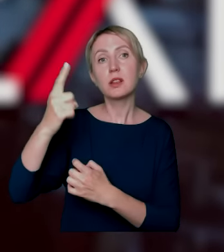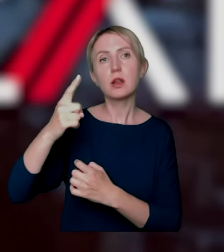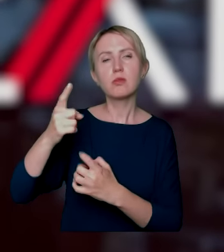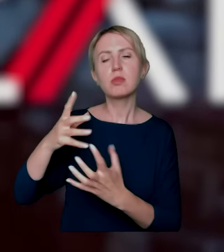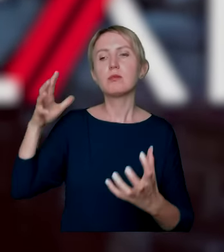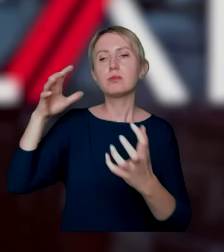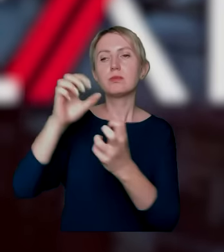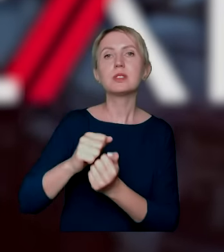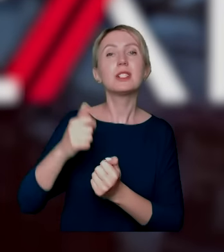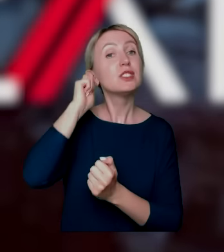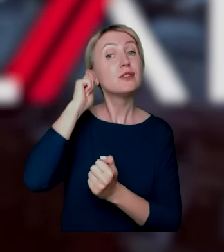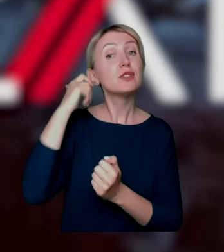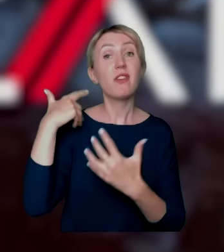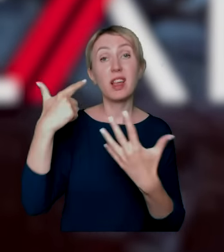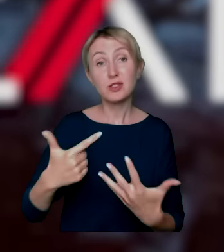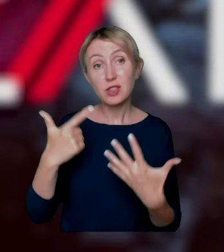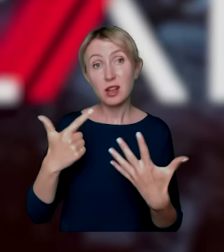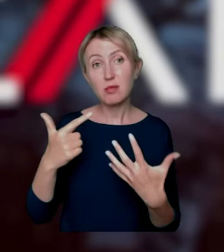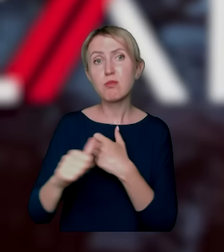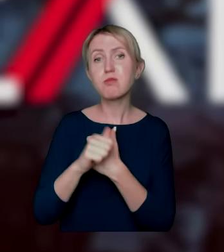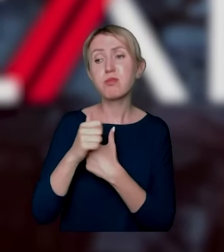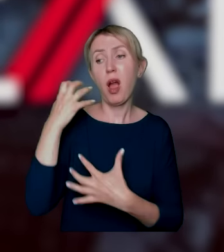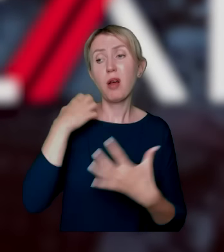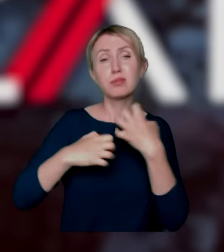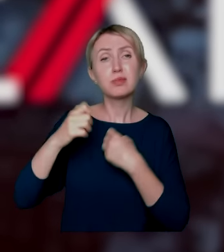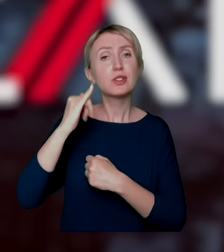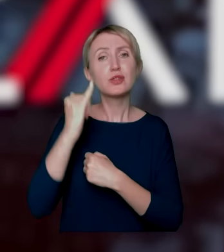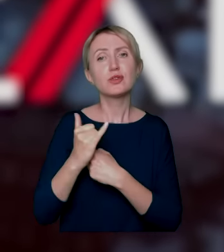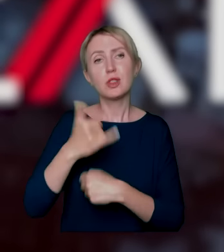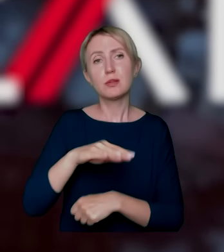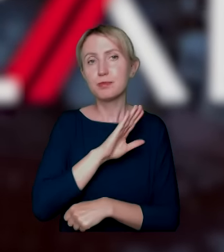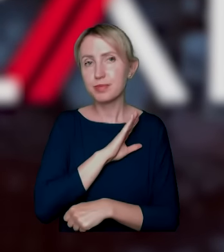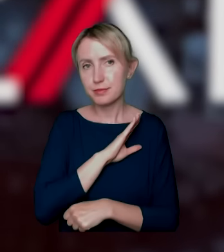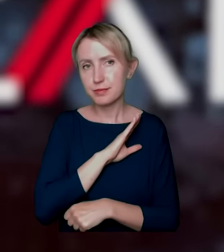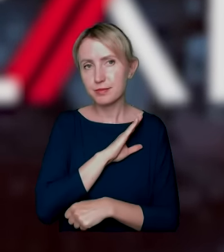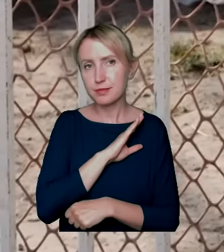7-letnią dziewczynkę. W wyniku doznanych obrażeń dziecko poniosło śmierć na miejscu.